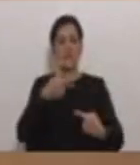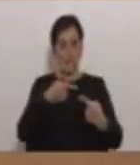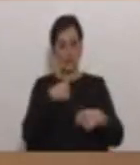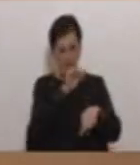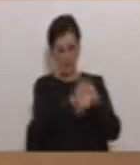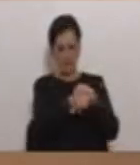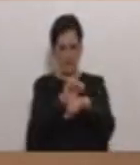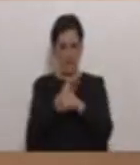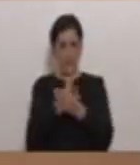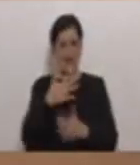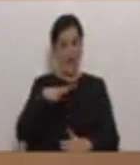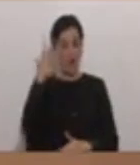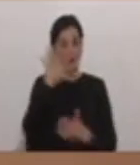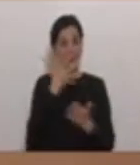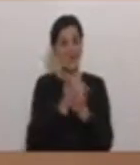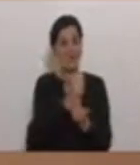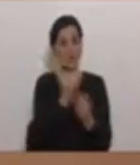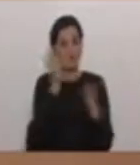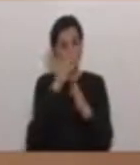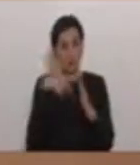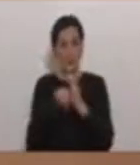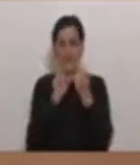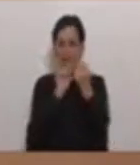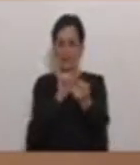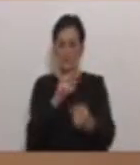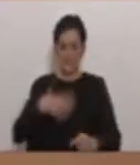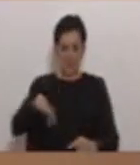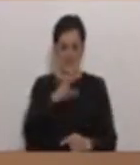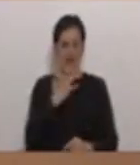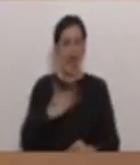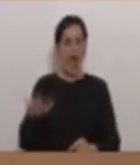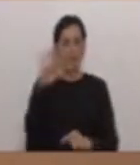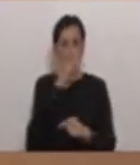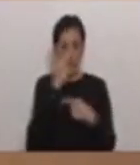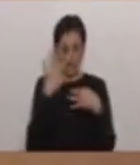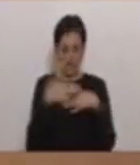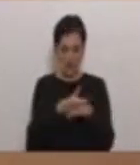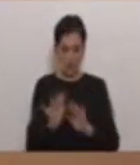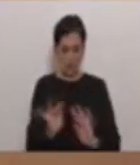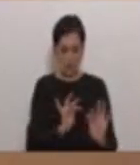საათული ოცნება თავის ბუნებიდან გამოდინარე ეწინააღმდეგება საქართველოს ევროპული ინტეგრაციის პროცესს.